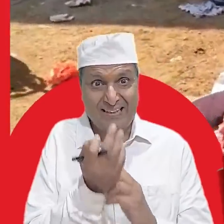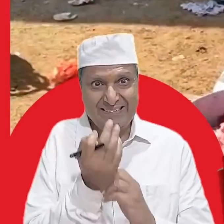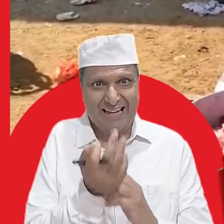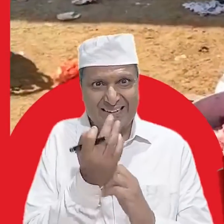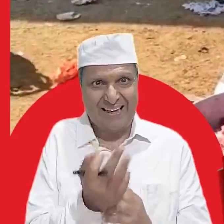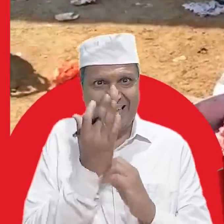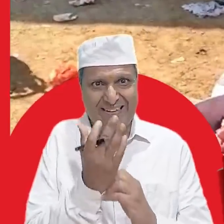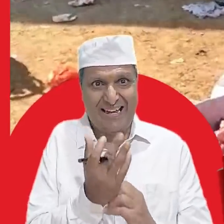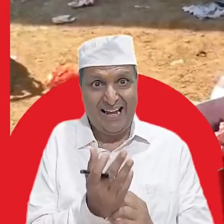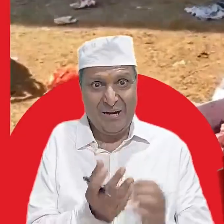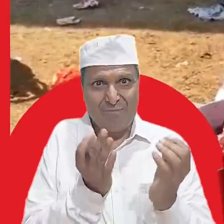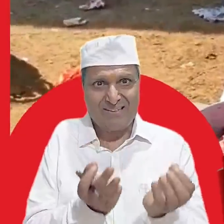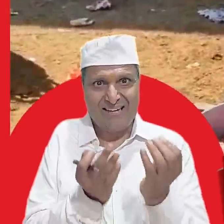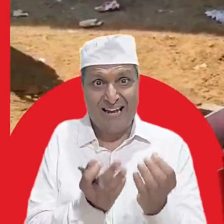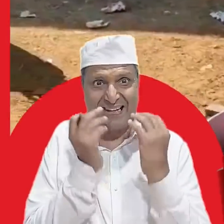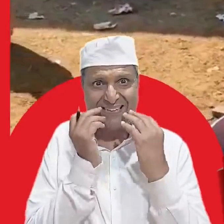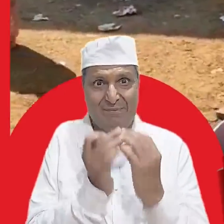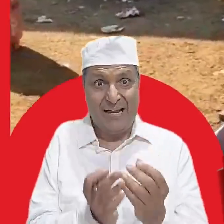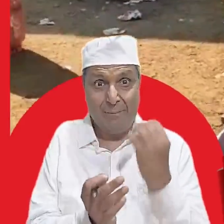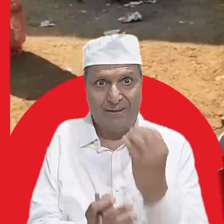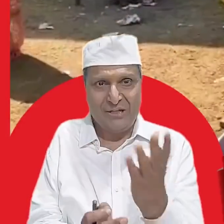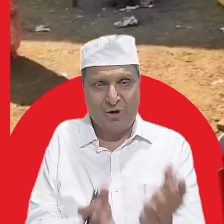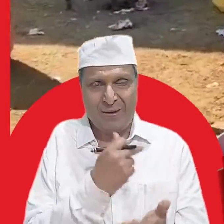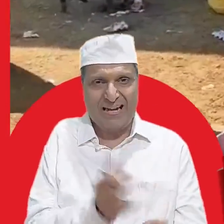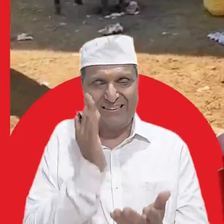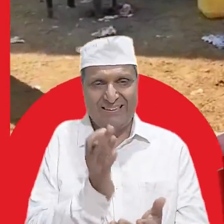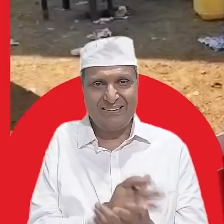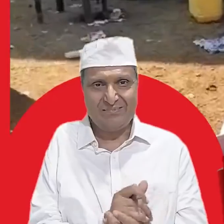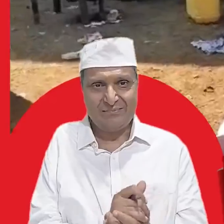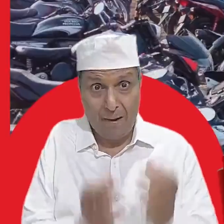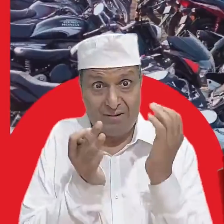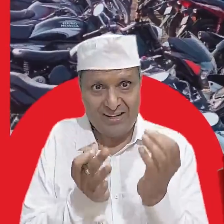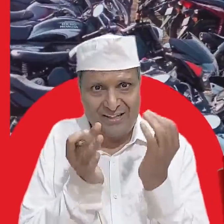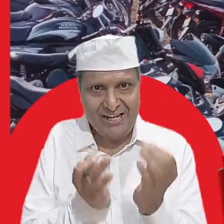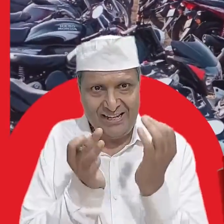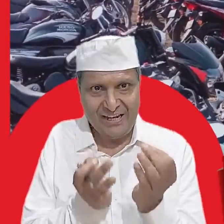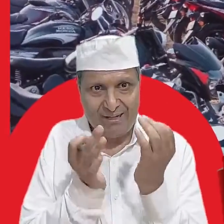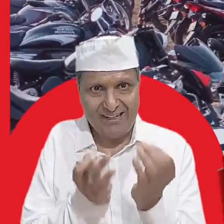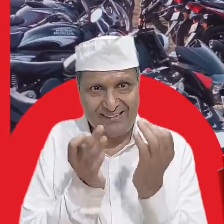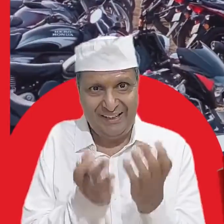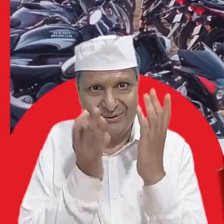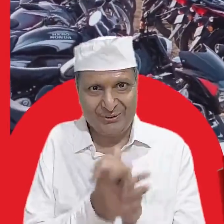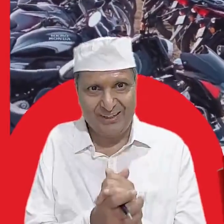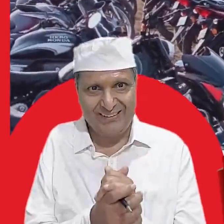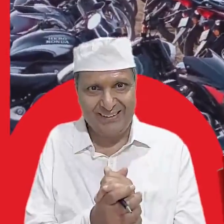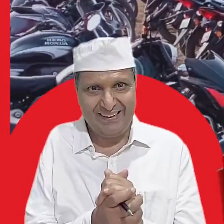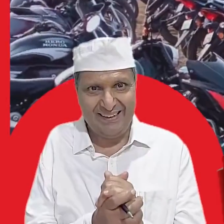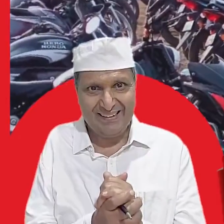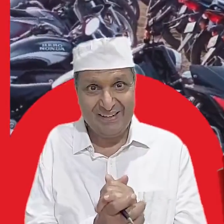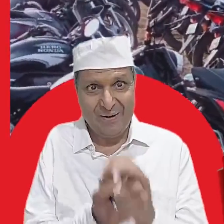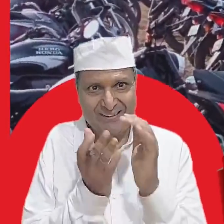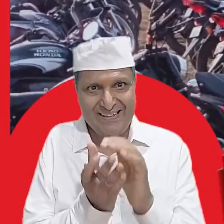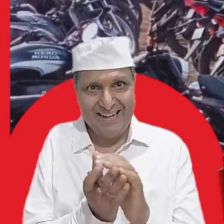पावनता का तार तार कर देते हैं और मांसाहार आँख के सामने बनते हुए भगा देते हैं। पावन रखेंगे हमारे तीर्थ को कहते